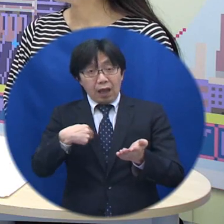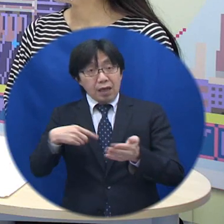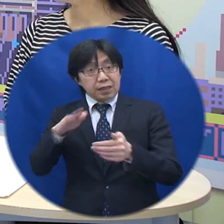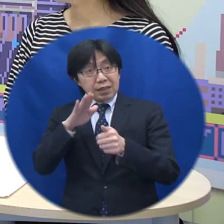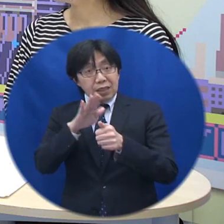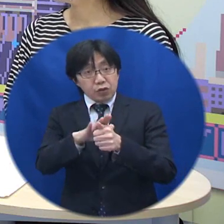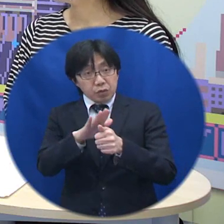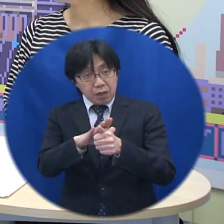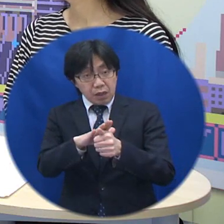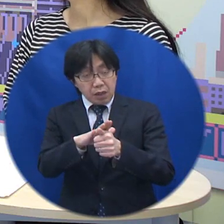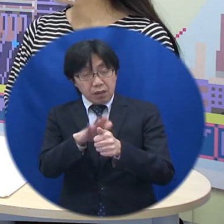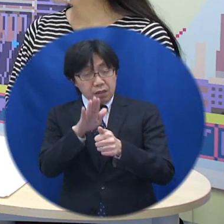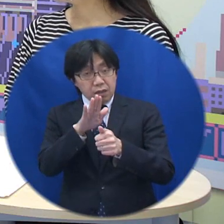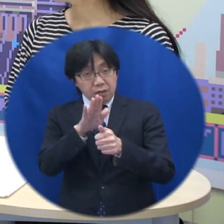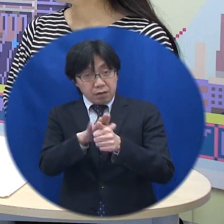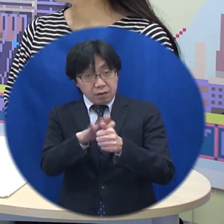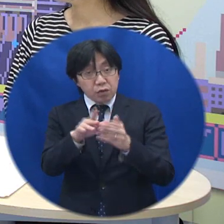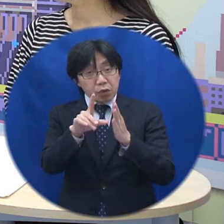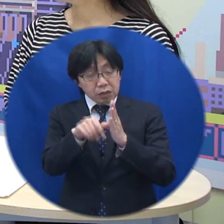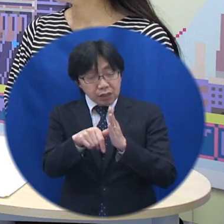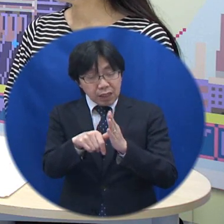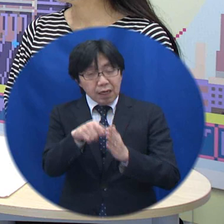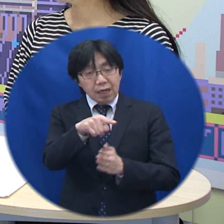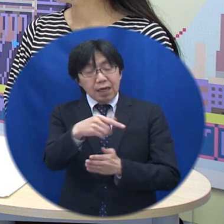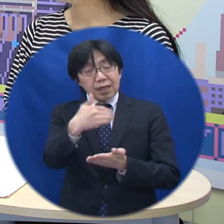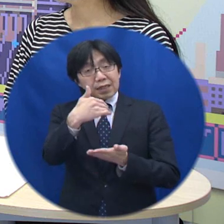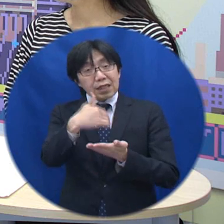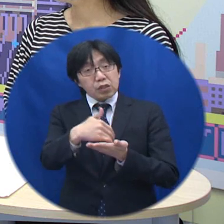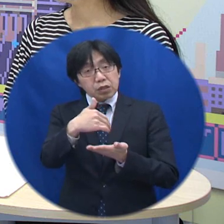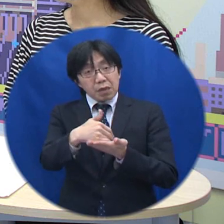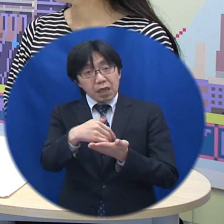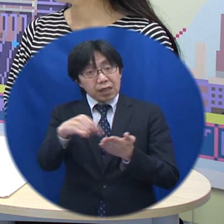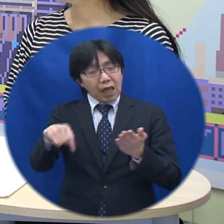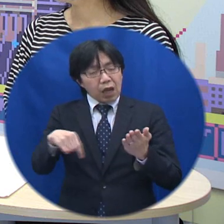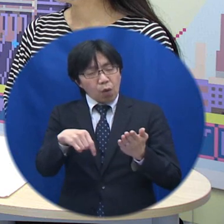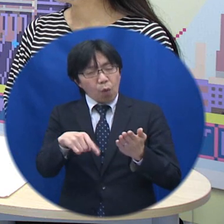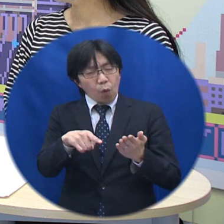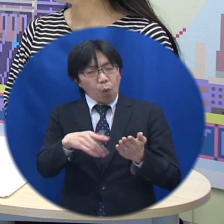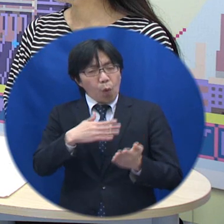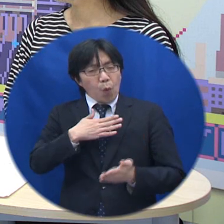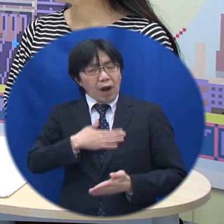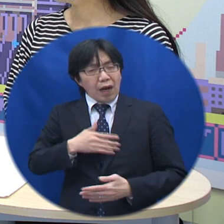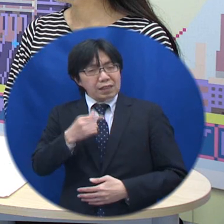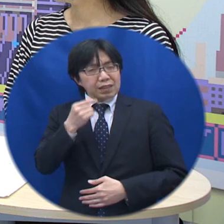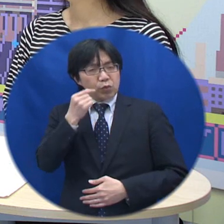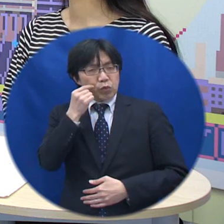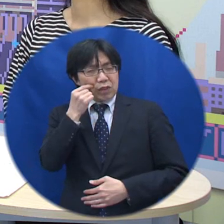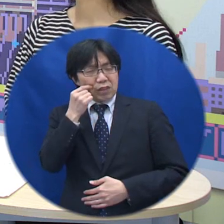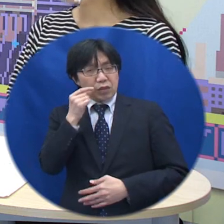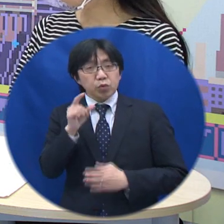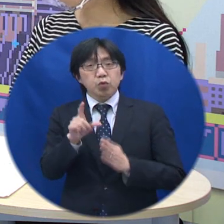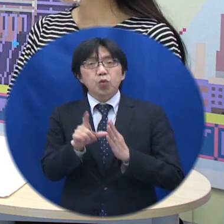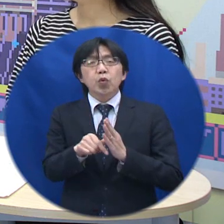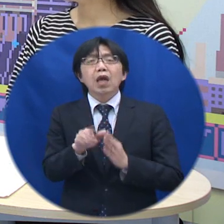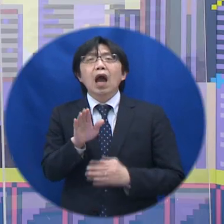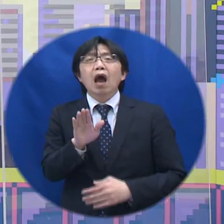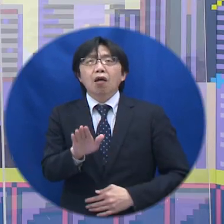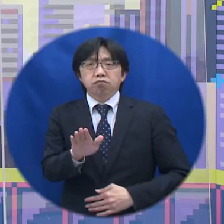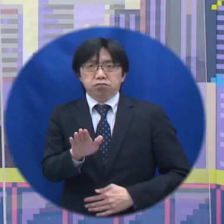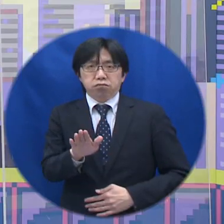話を聞く立場になった場合、話の内容が分かりにくいと感じる場面もあるかと思います